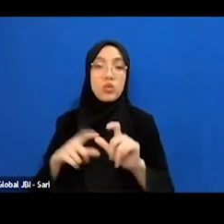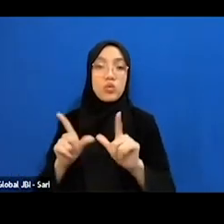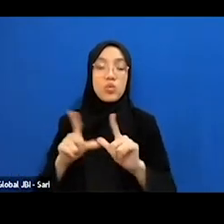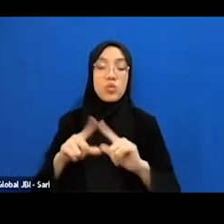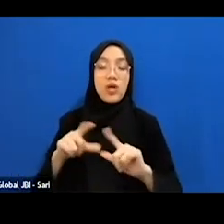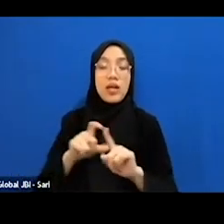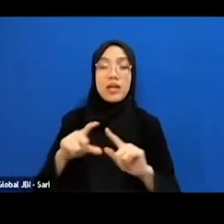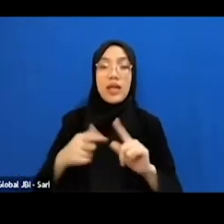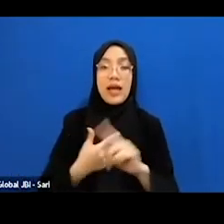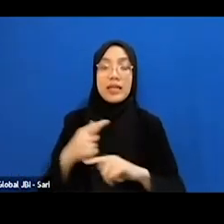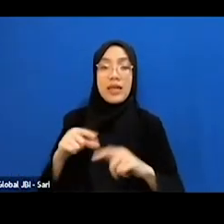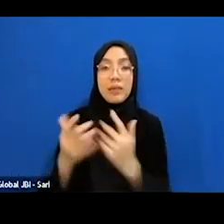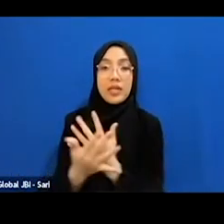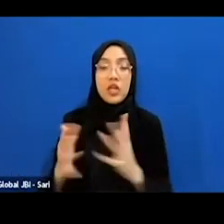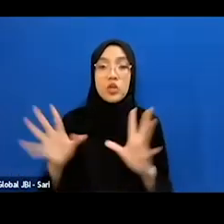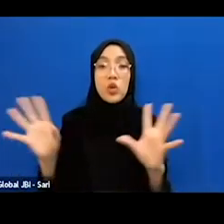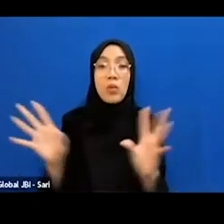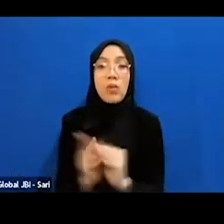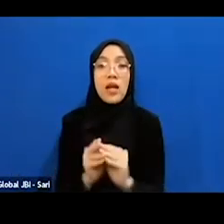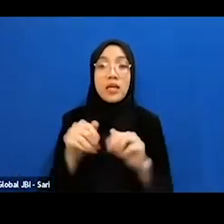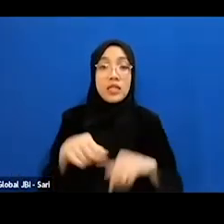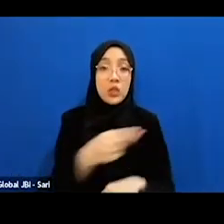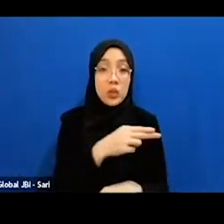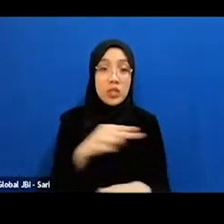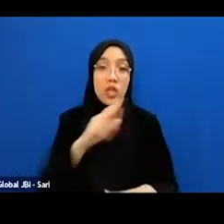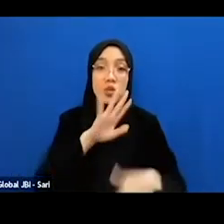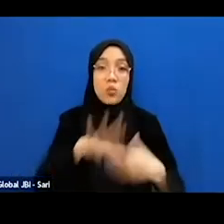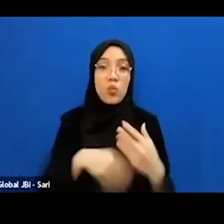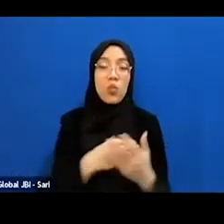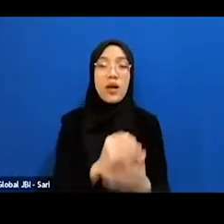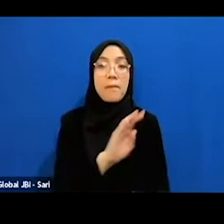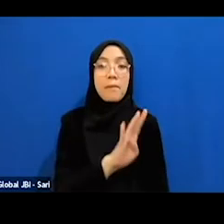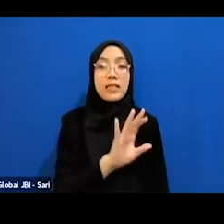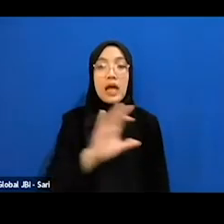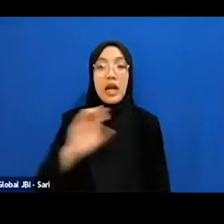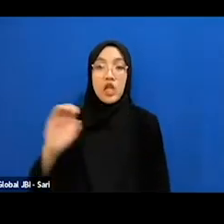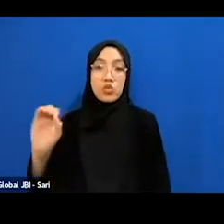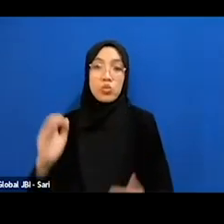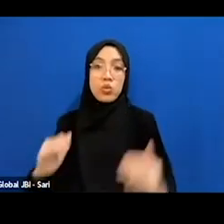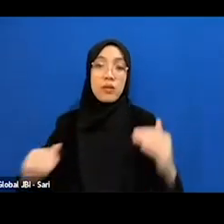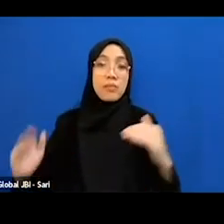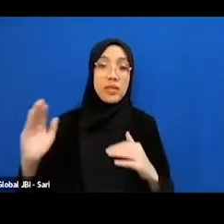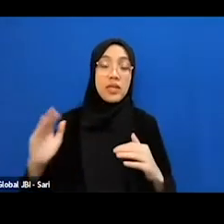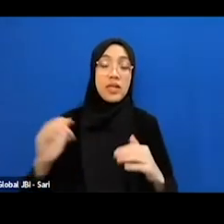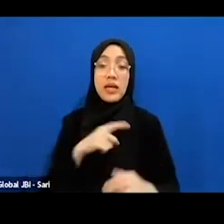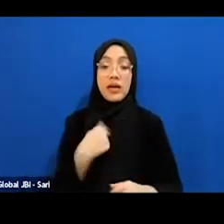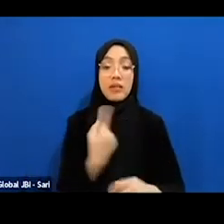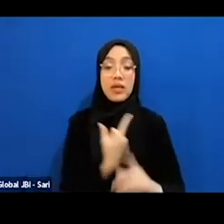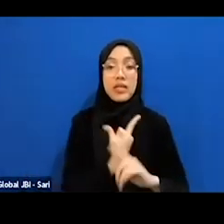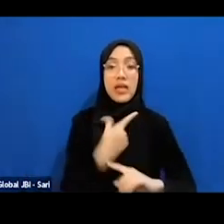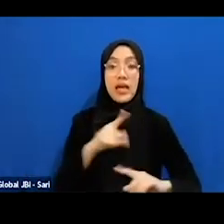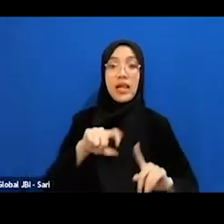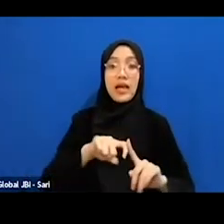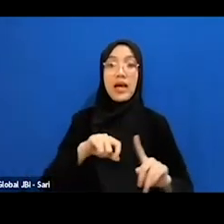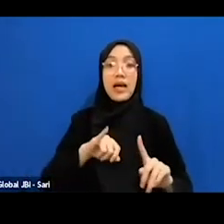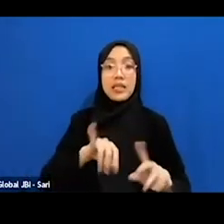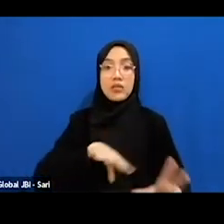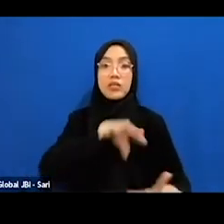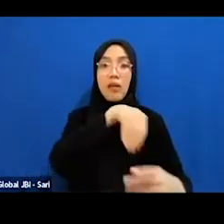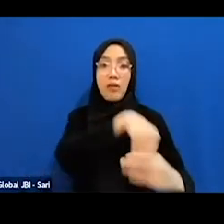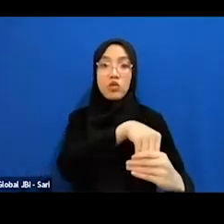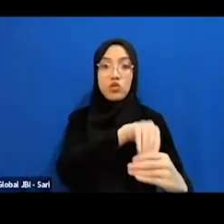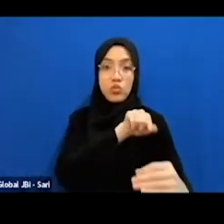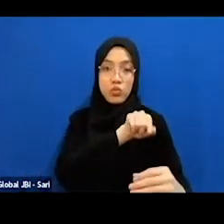jumlahnya lebih dari 400-an nah sebetulnya yg ada di salah satu disitu nah